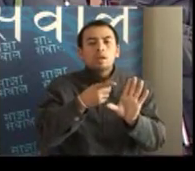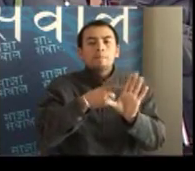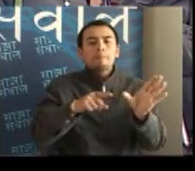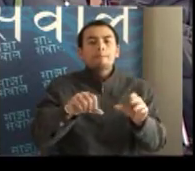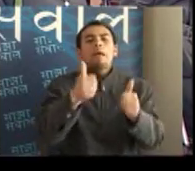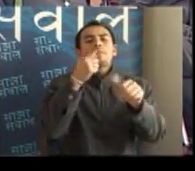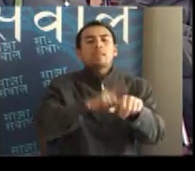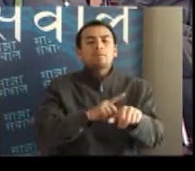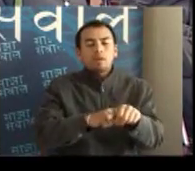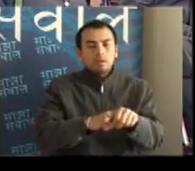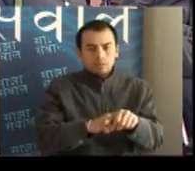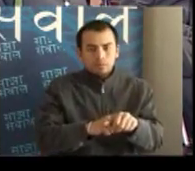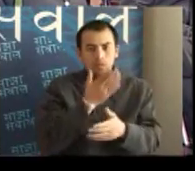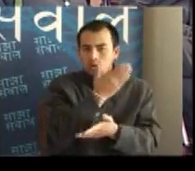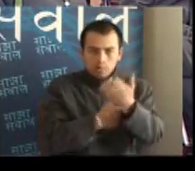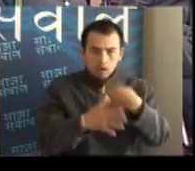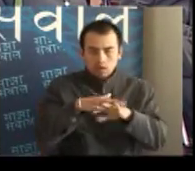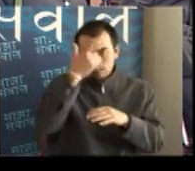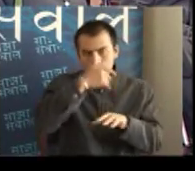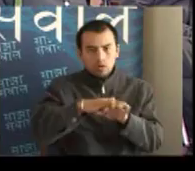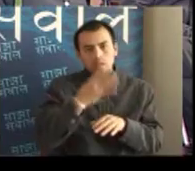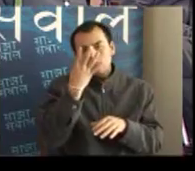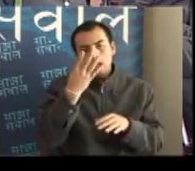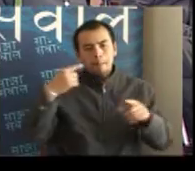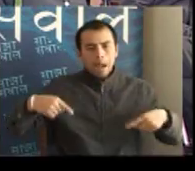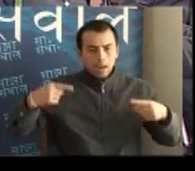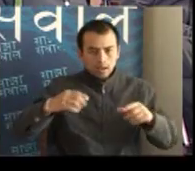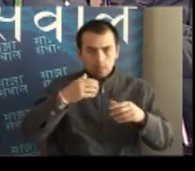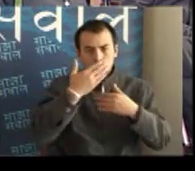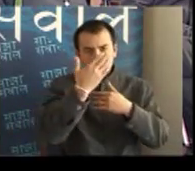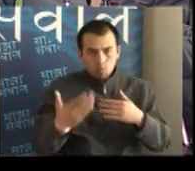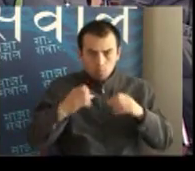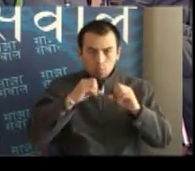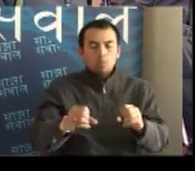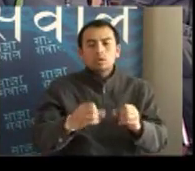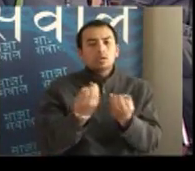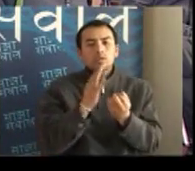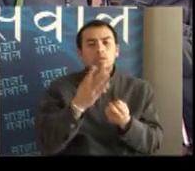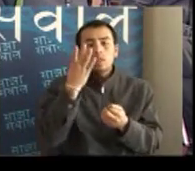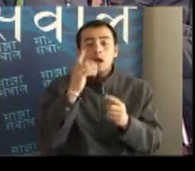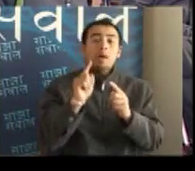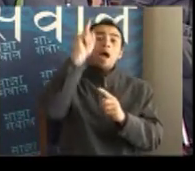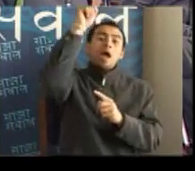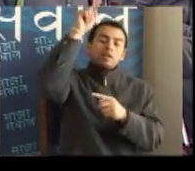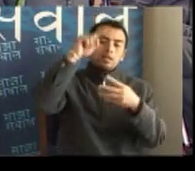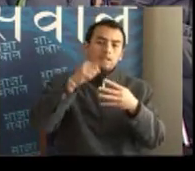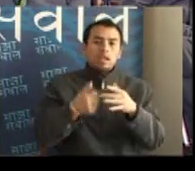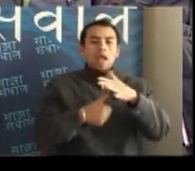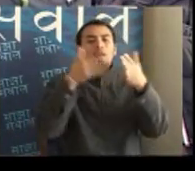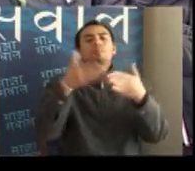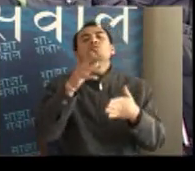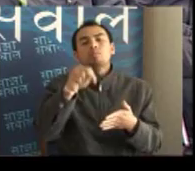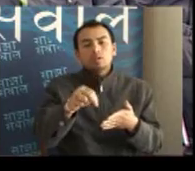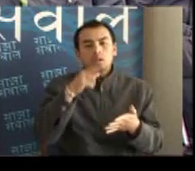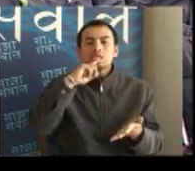जाने बेलामा मोटरसाइकल अपाङ्ग व्यक्तिहरूले चार पाङ्ने मोटरसाइकल चल्छ, मोटरसाइकल पास गर्ने बेलामा चार तला माथि जानुपर्छ हाकिम